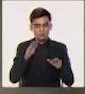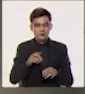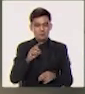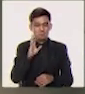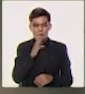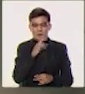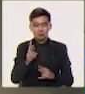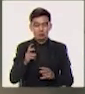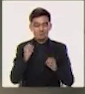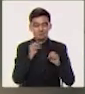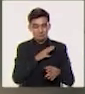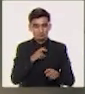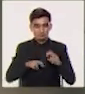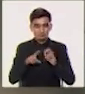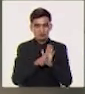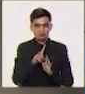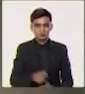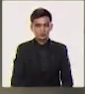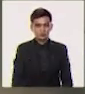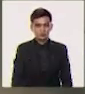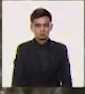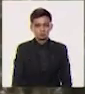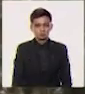қалдырған ананы іздеуге кіріскен.